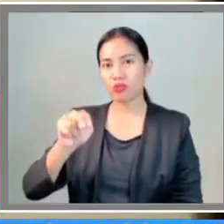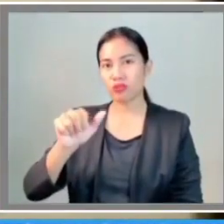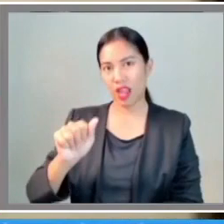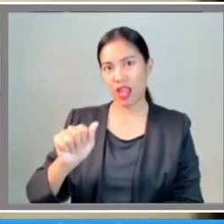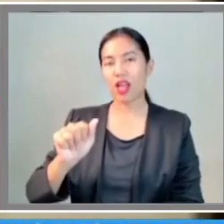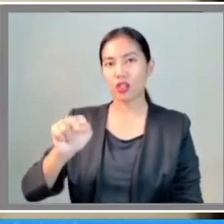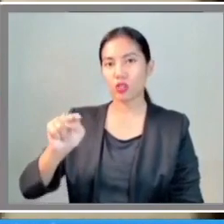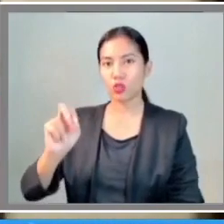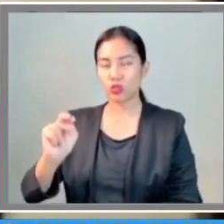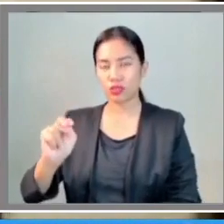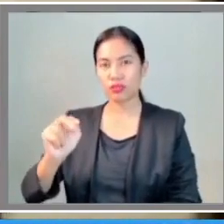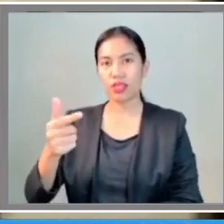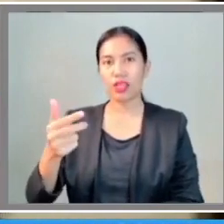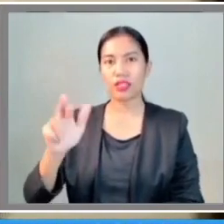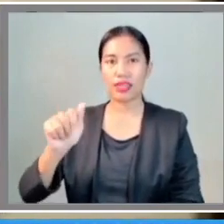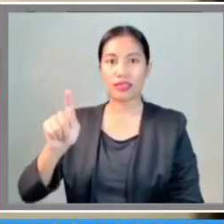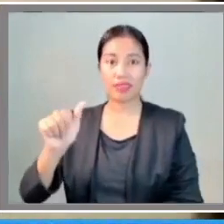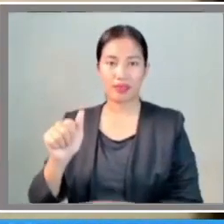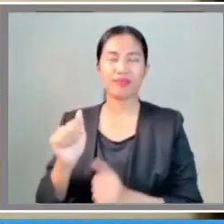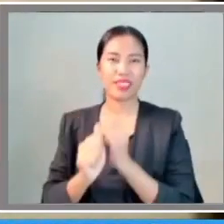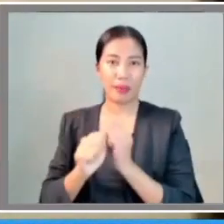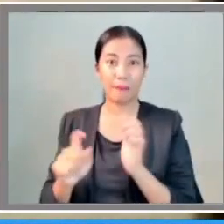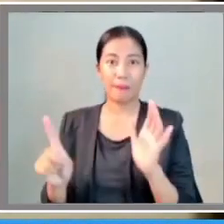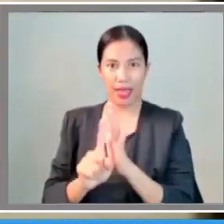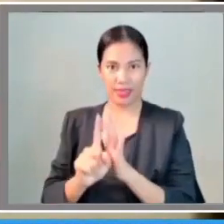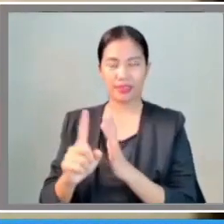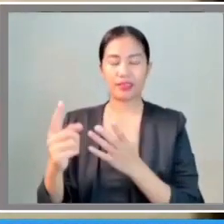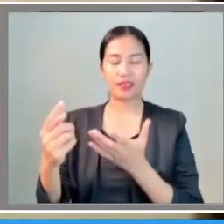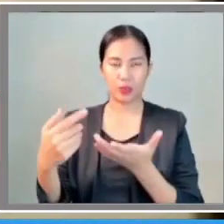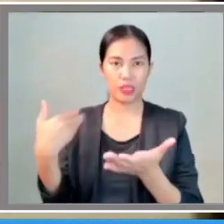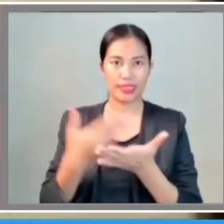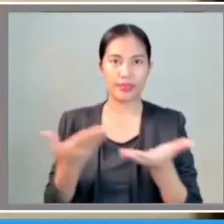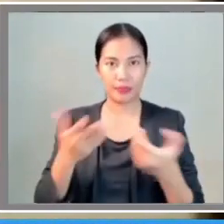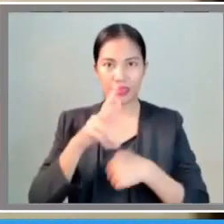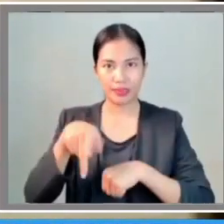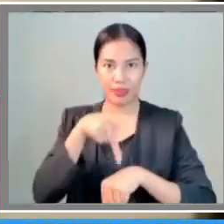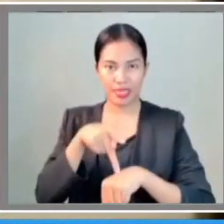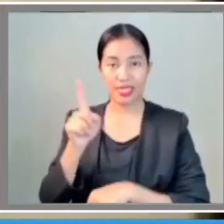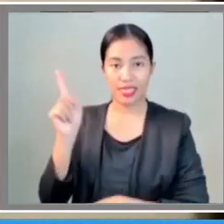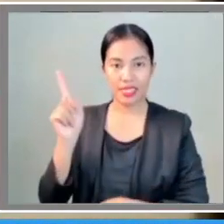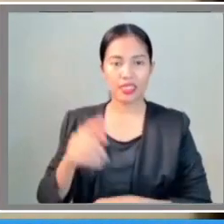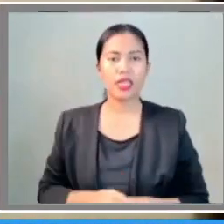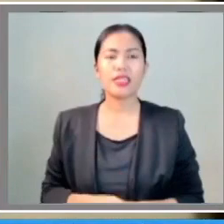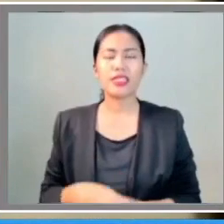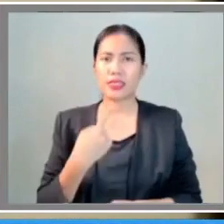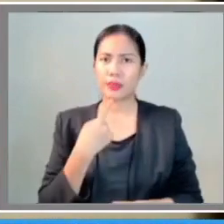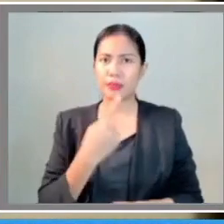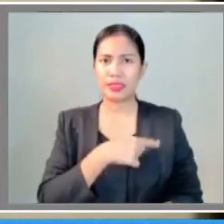na misquoted o misinterpreted lang ang Ambassador, pero sabi ng grupong akbayan,